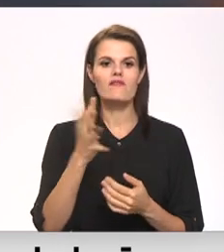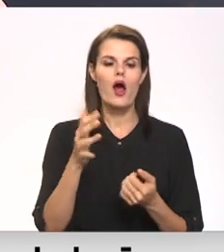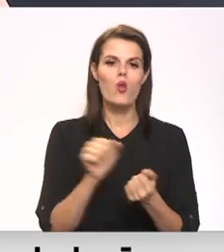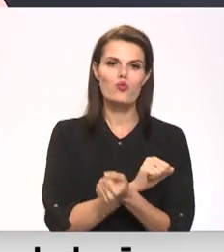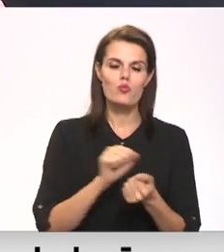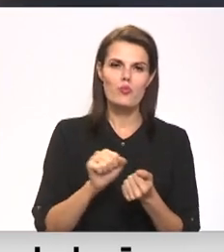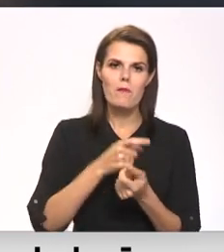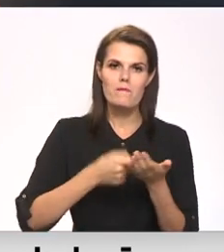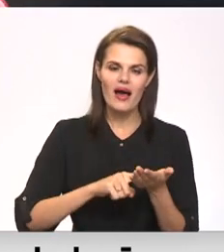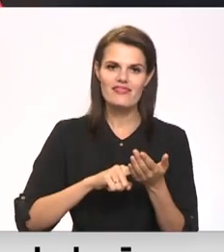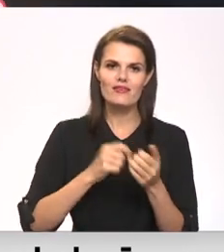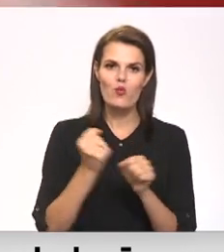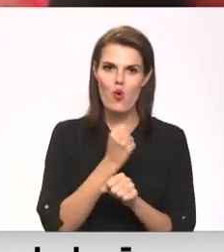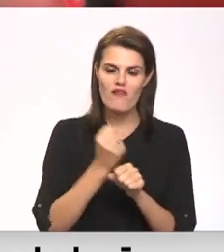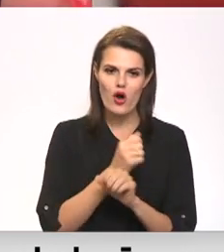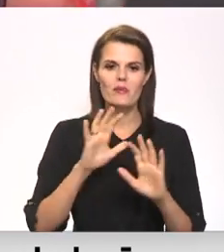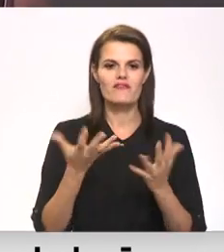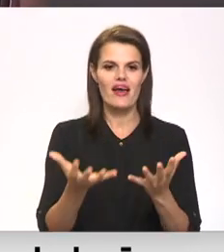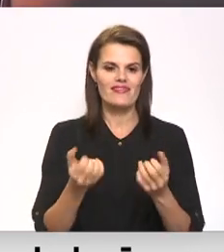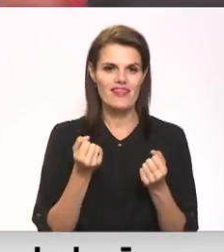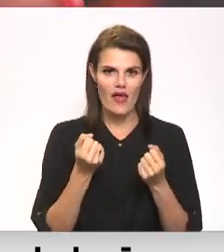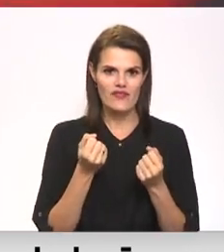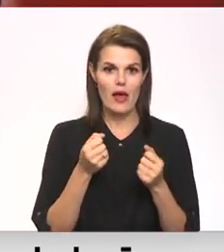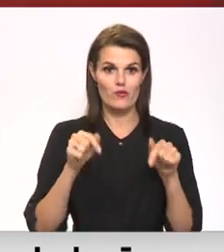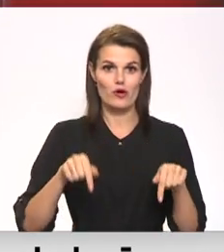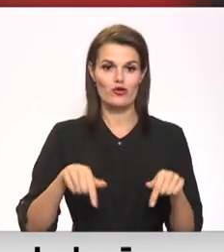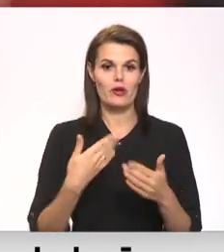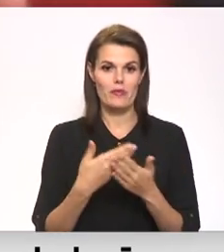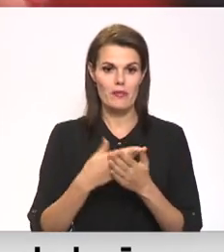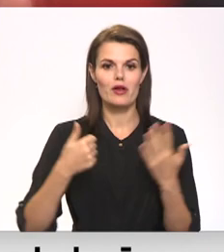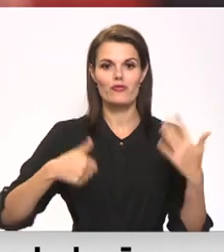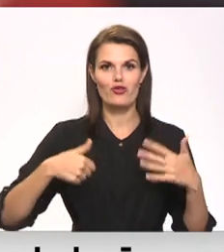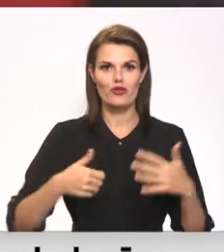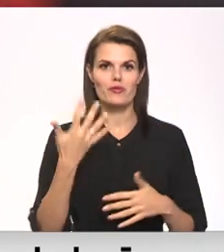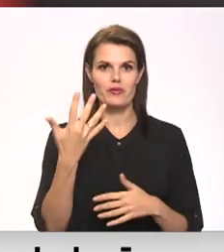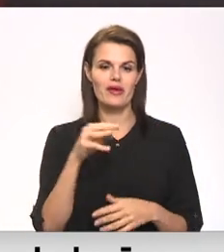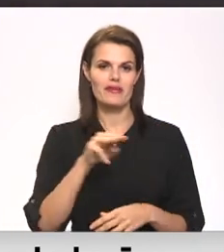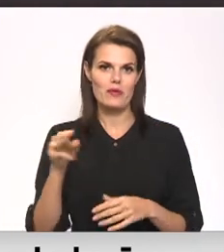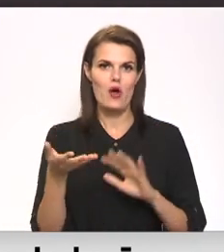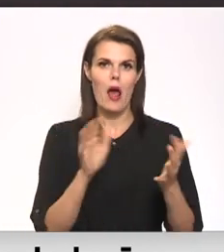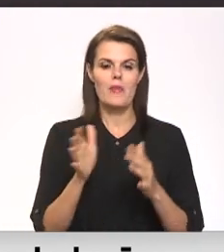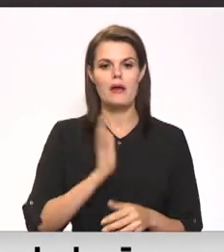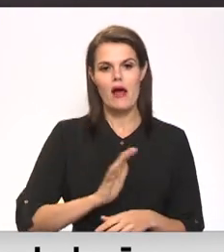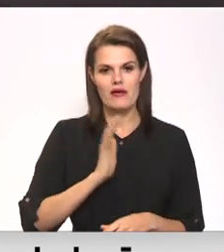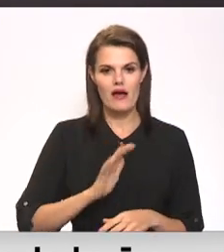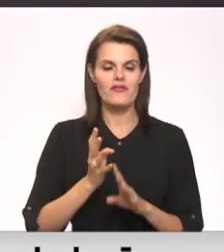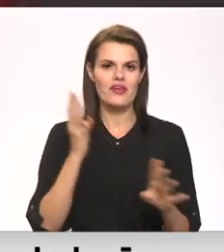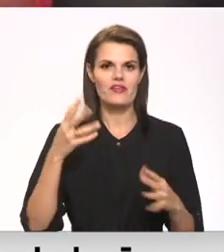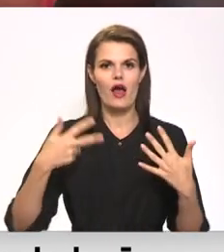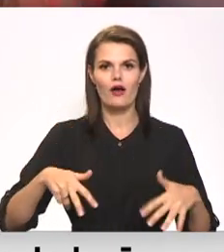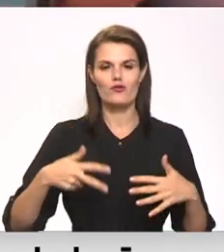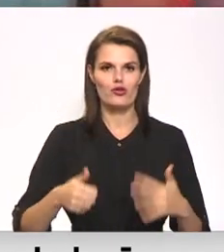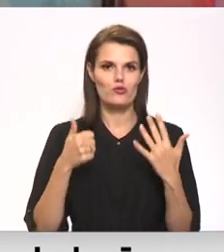vai saņemt pasi. Šis ir šeit, jā, kur mēs atrodamies, kur 65 minūtes būtu jāgaida, un tad ir 86 cilvēki